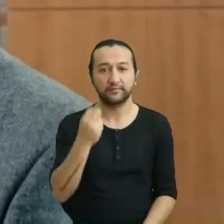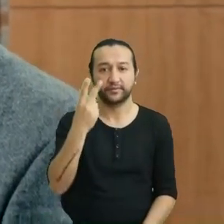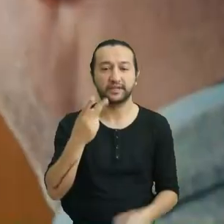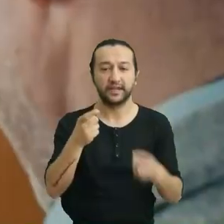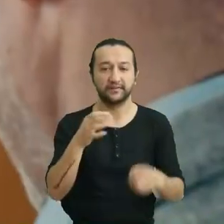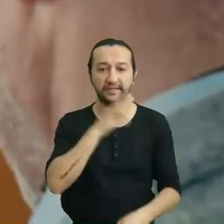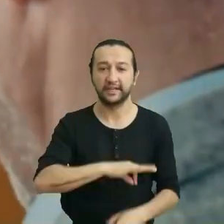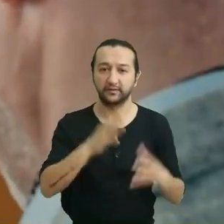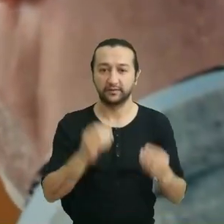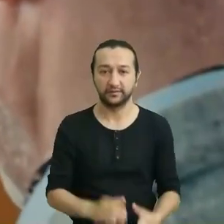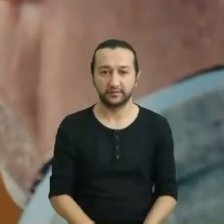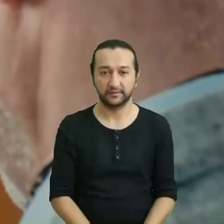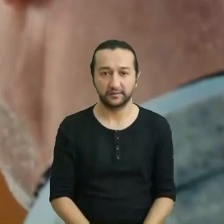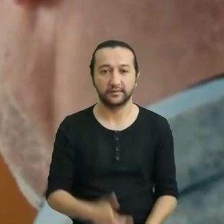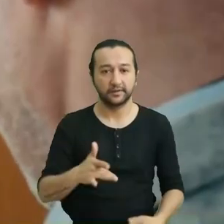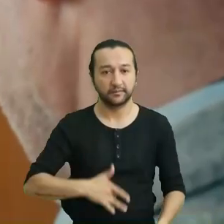tutacağız.